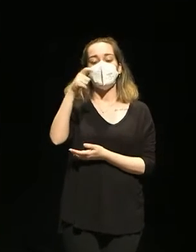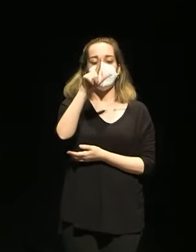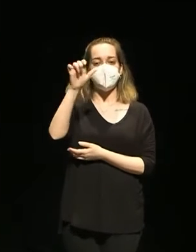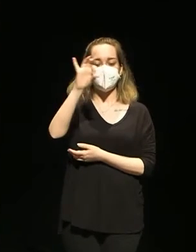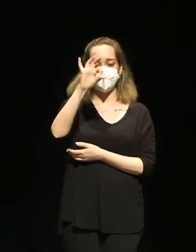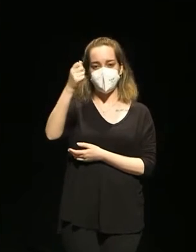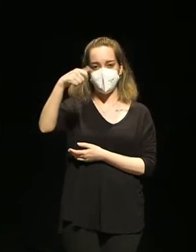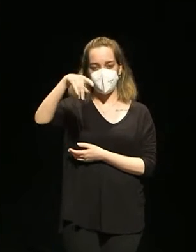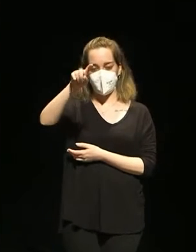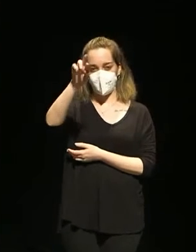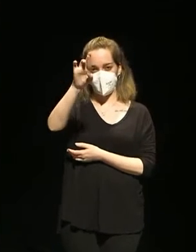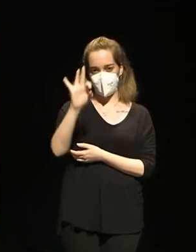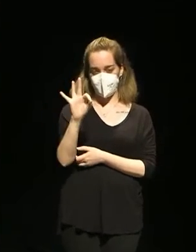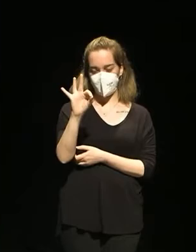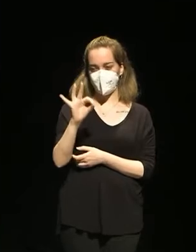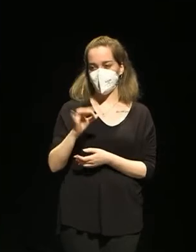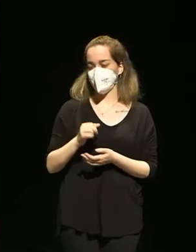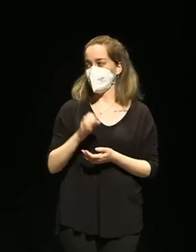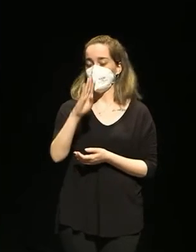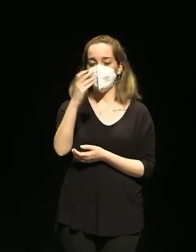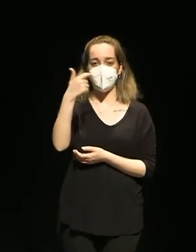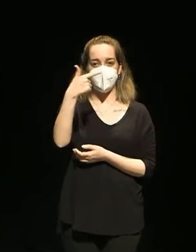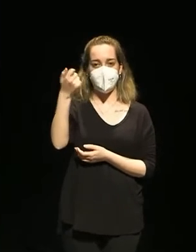Lombardia. Alessandro, tutto tu.